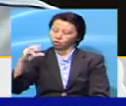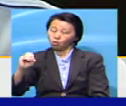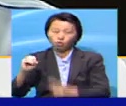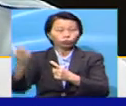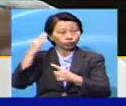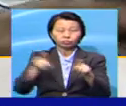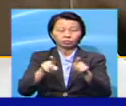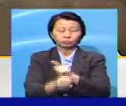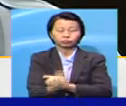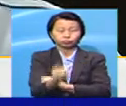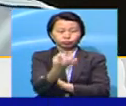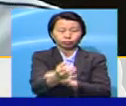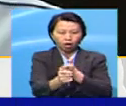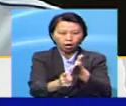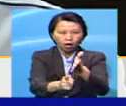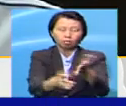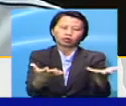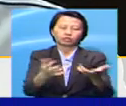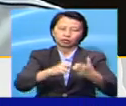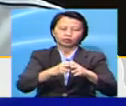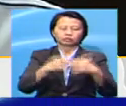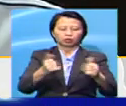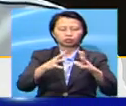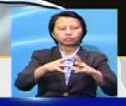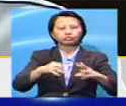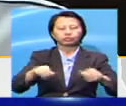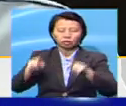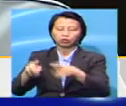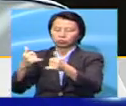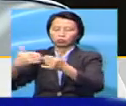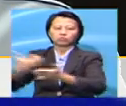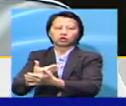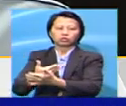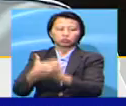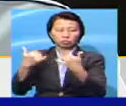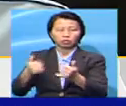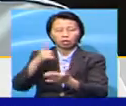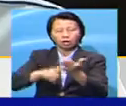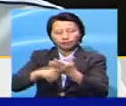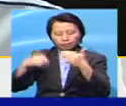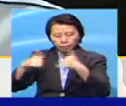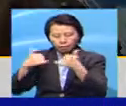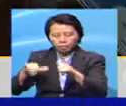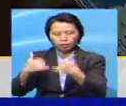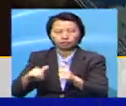Lebih baik berfaedah kita gunakan aplikasi itu untuk upload gambar-gambar ataupun mainan-mainan